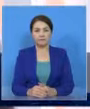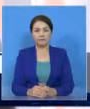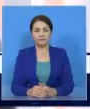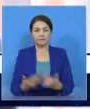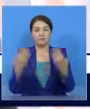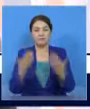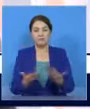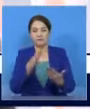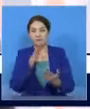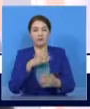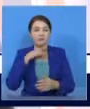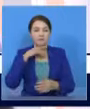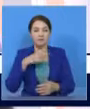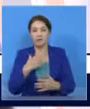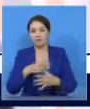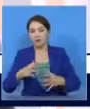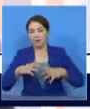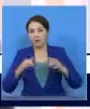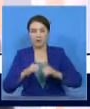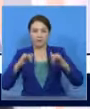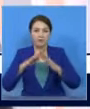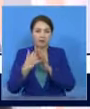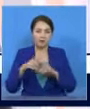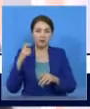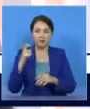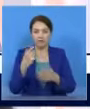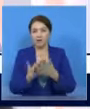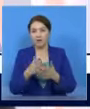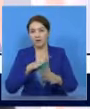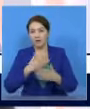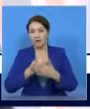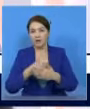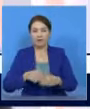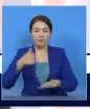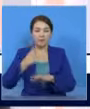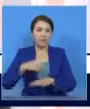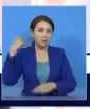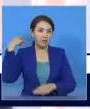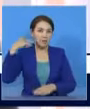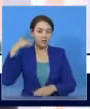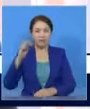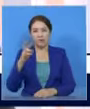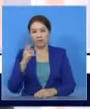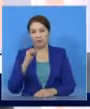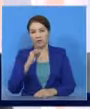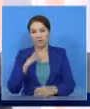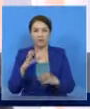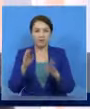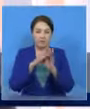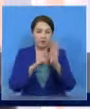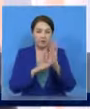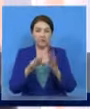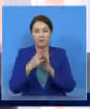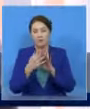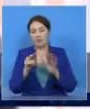В настоящее время большое внимание уделяется развитию сельских населенных пунктов. По инициативе первого президента Елбасы Нурсултана Назарбаева реализуется программа